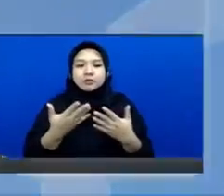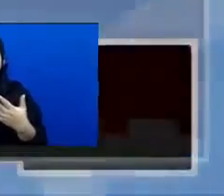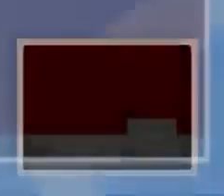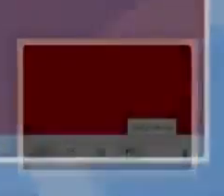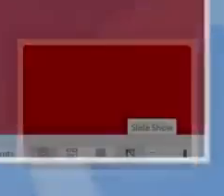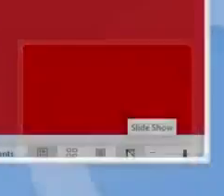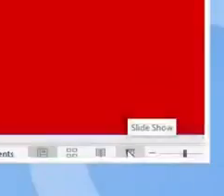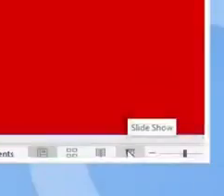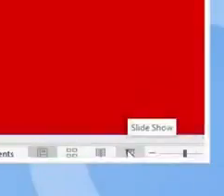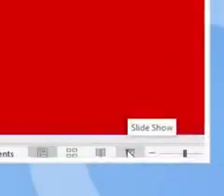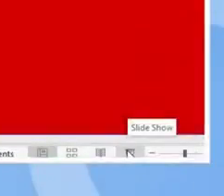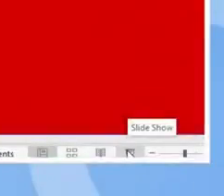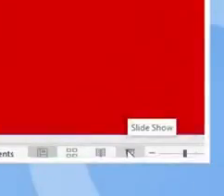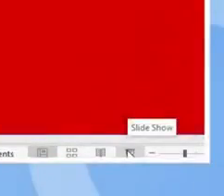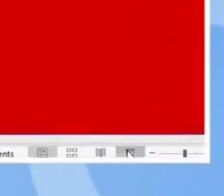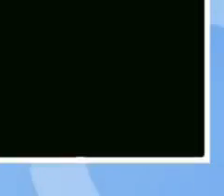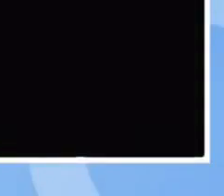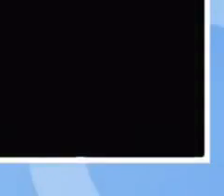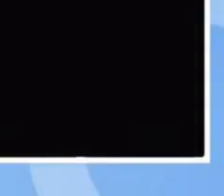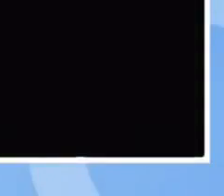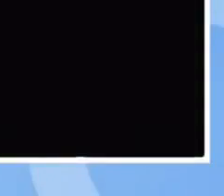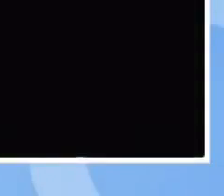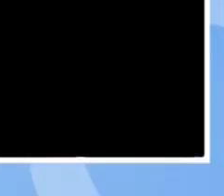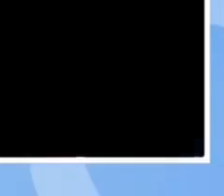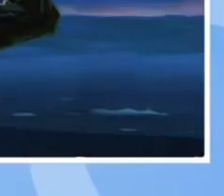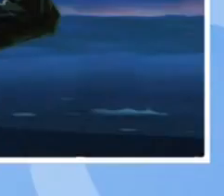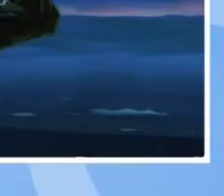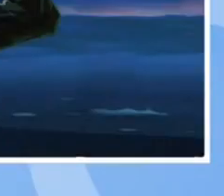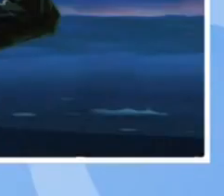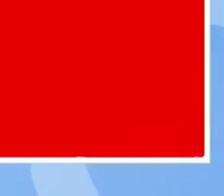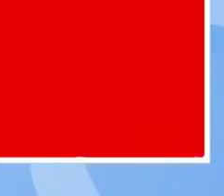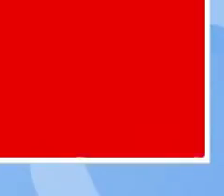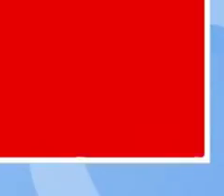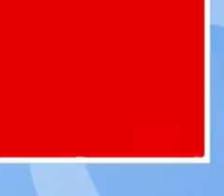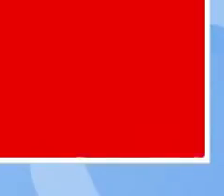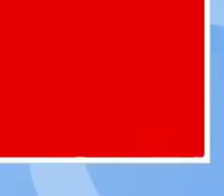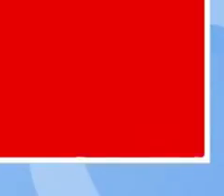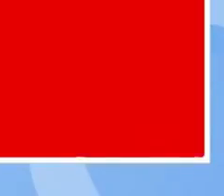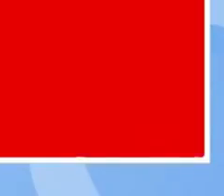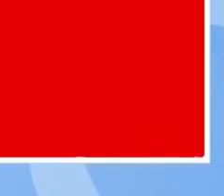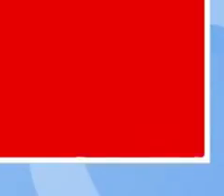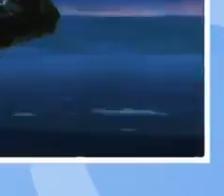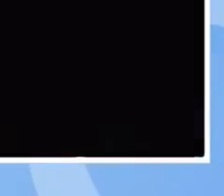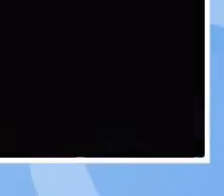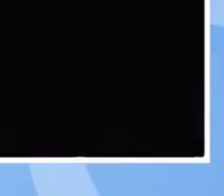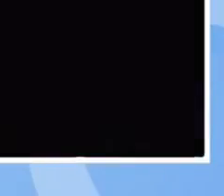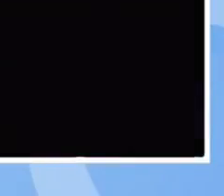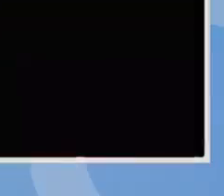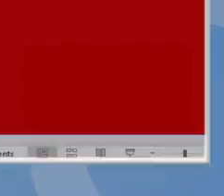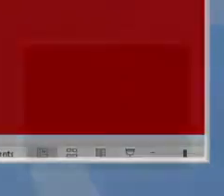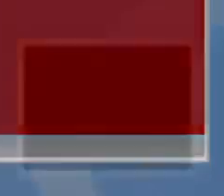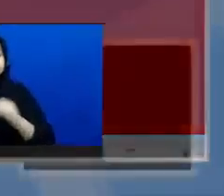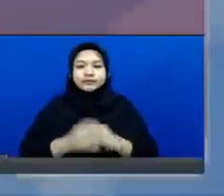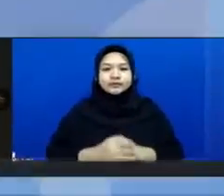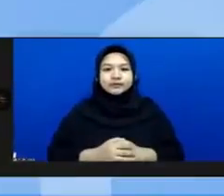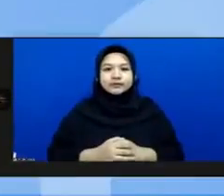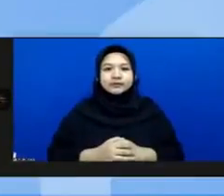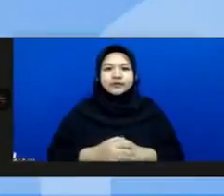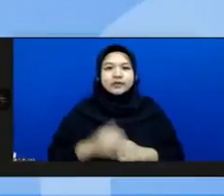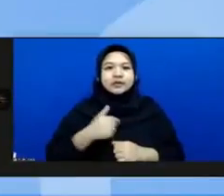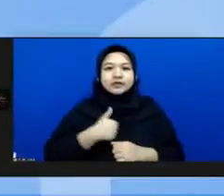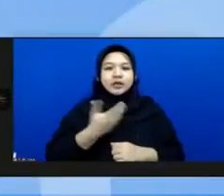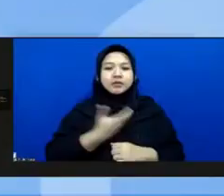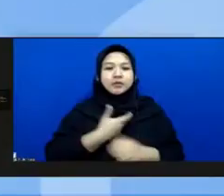dengan optimal. Nah, oke. Sebelum saya masuk